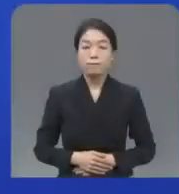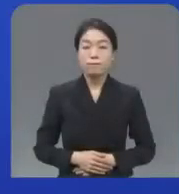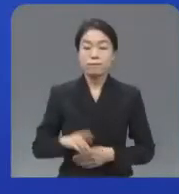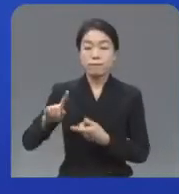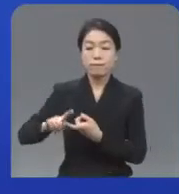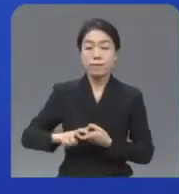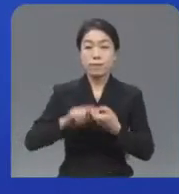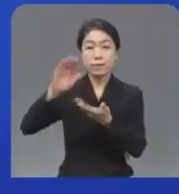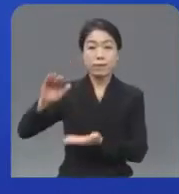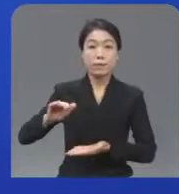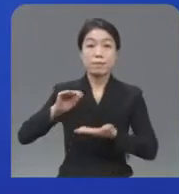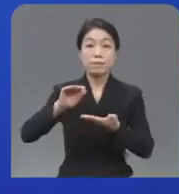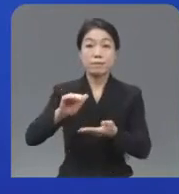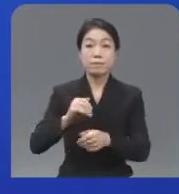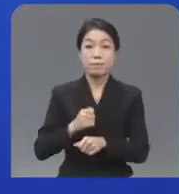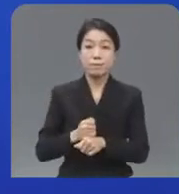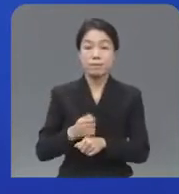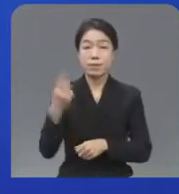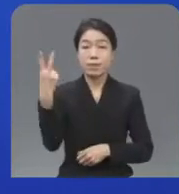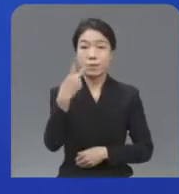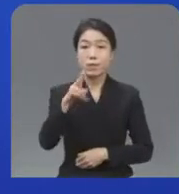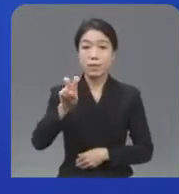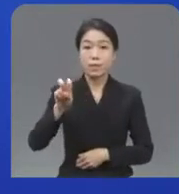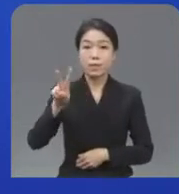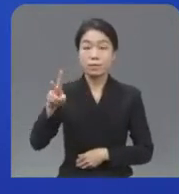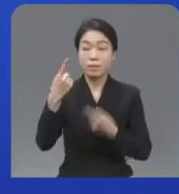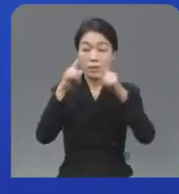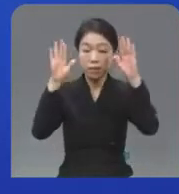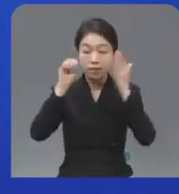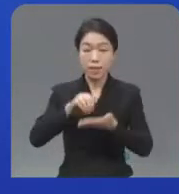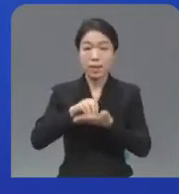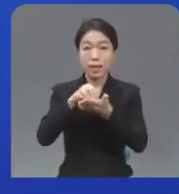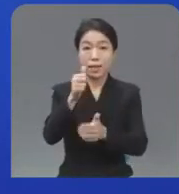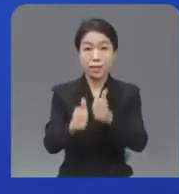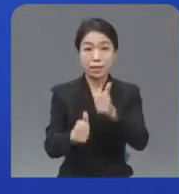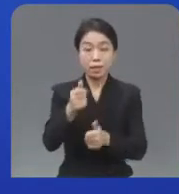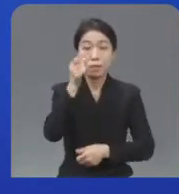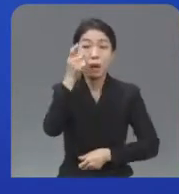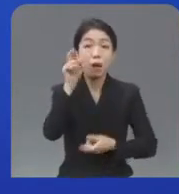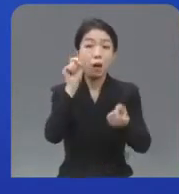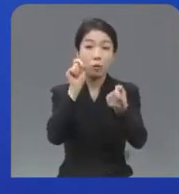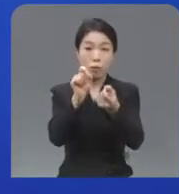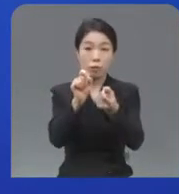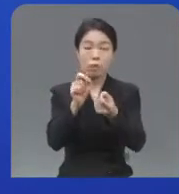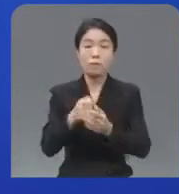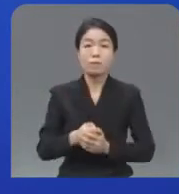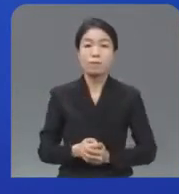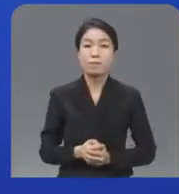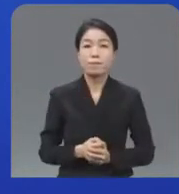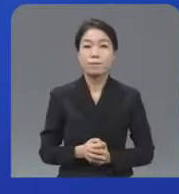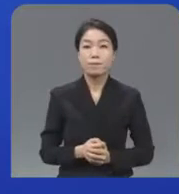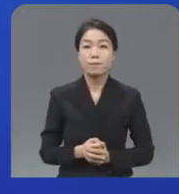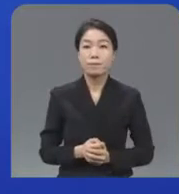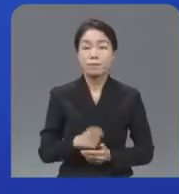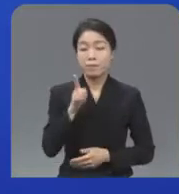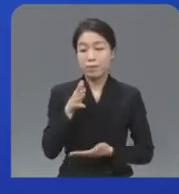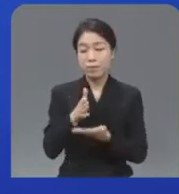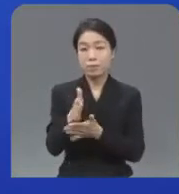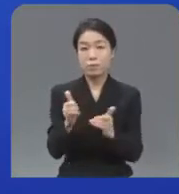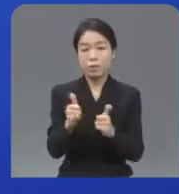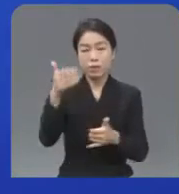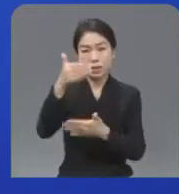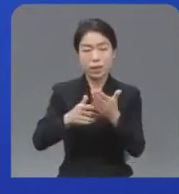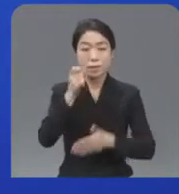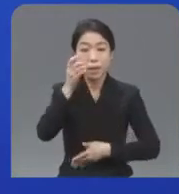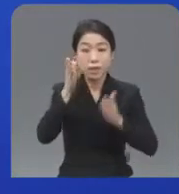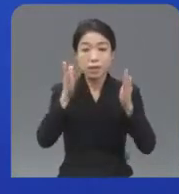네트워크 소식입니다. 2022학년도 대입 수학능력시험이 한 달도 채 남지 않았습니다. 전문가들은 남은 기간